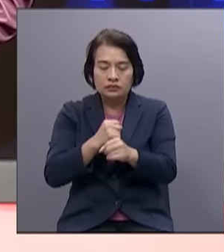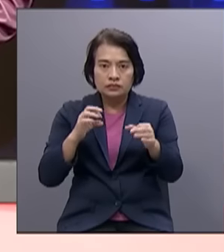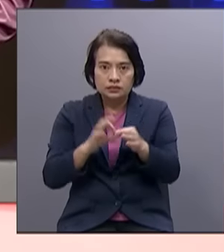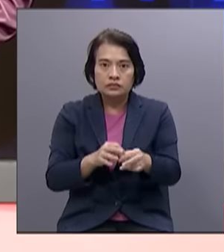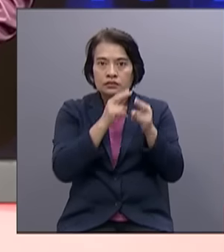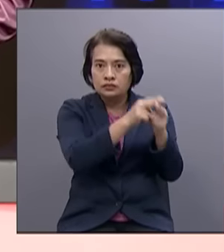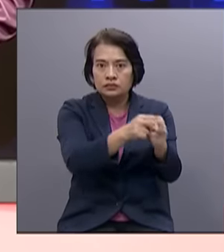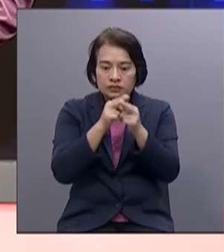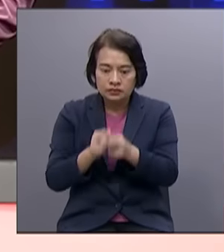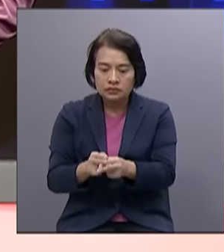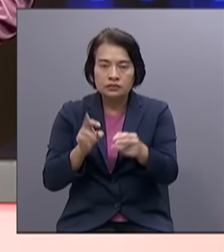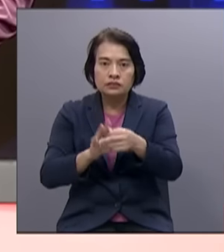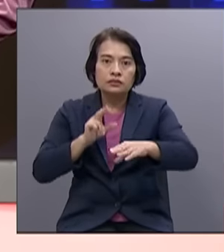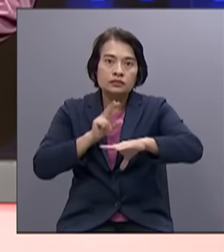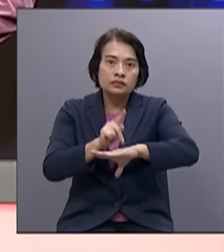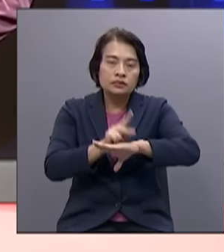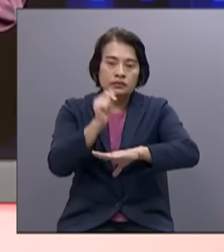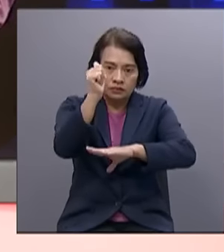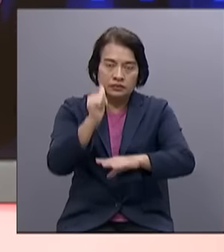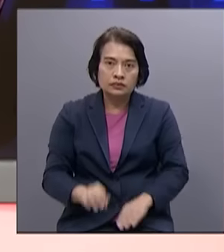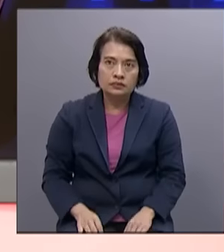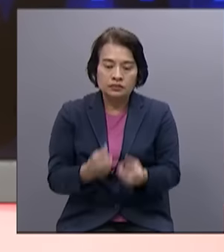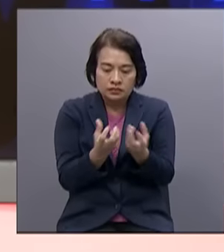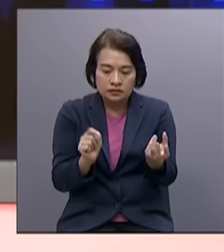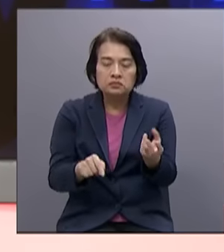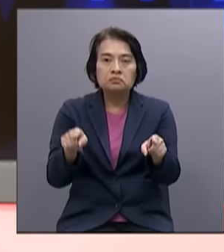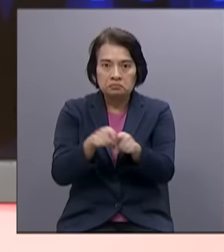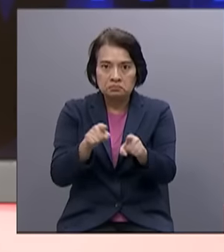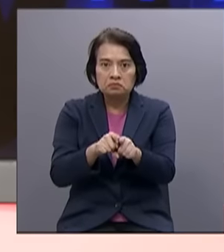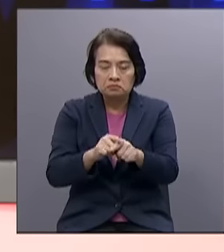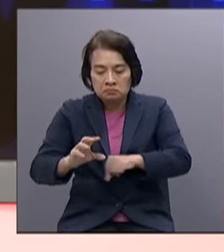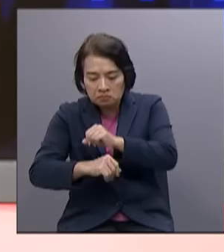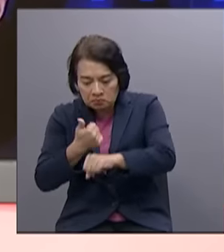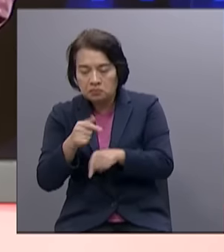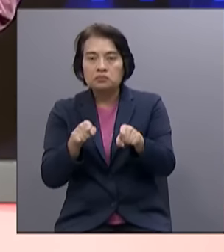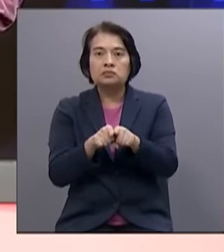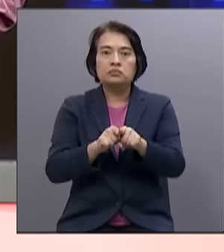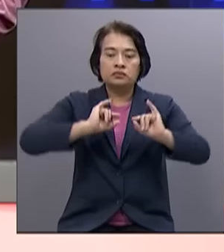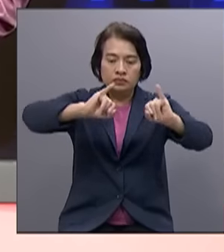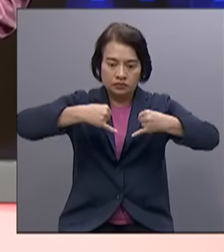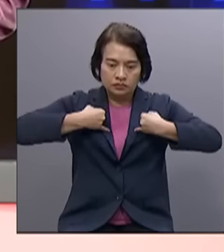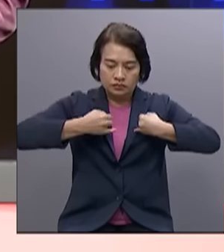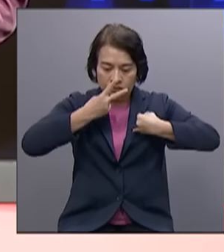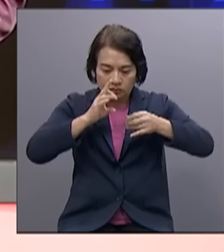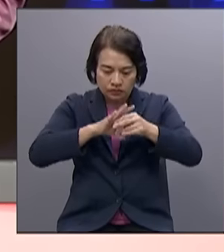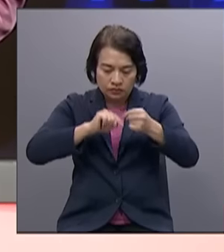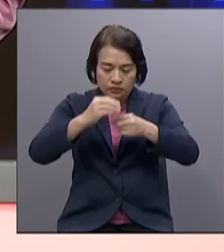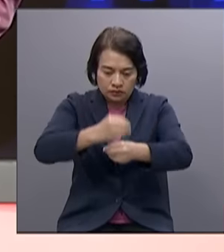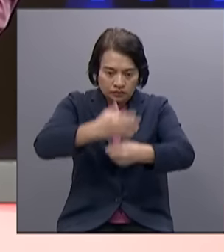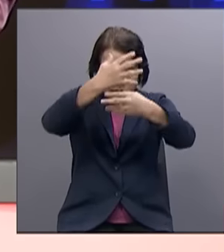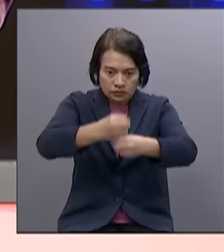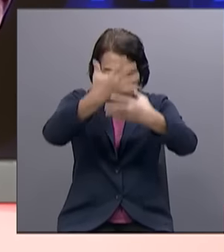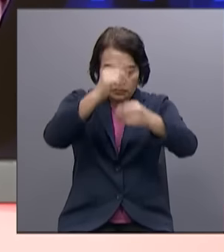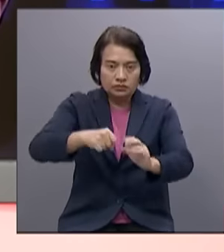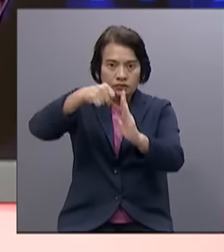เองโดยผ่านอินเทอร์เน็ตอุปกรณ์เหล่านี้ถูกแฮกได้เช่นกันนะคะดังนั้นเนี่ยเจ้าของจะต้องคอยอัปเดตซอฟต์แวร์ถ้า